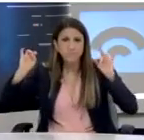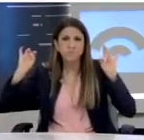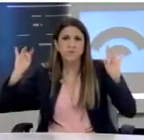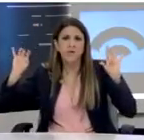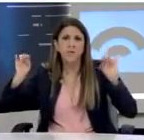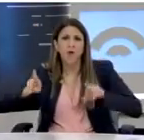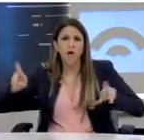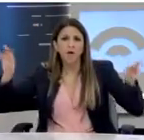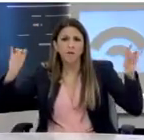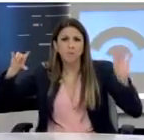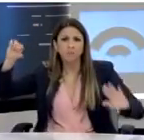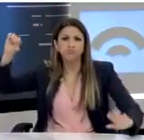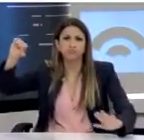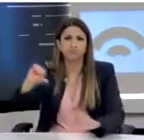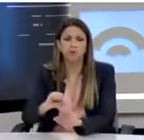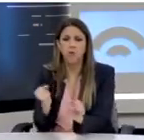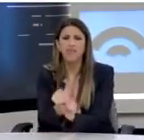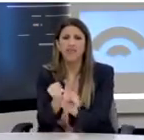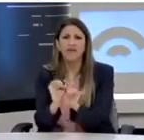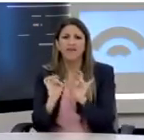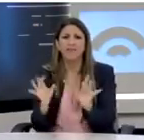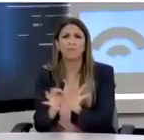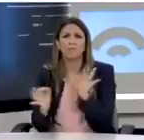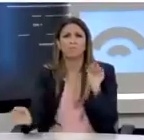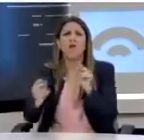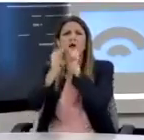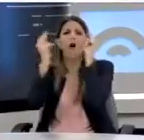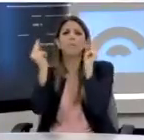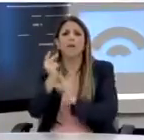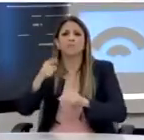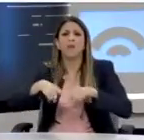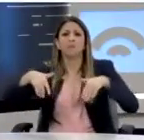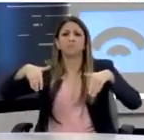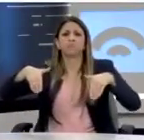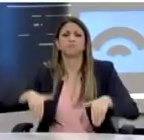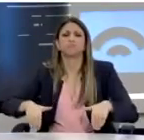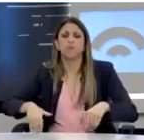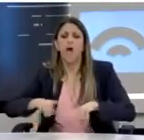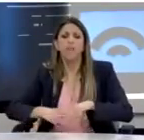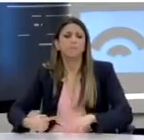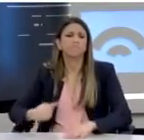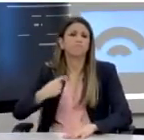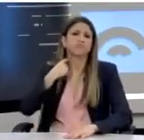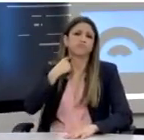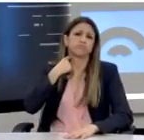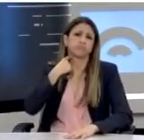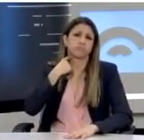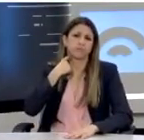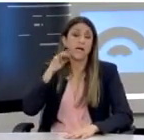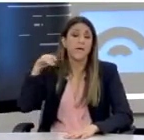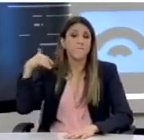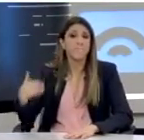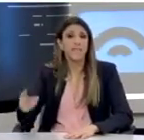πλευρά. Και εν τέλει την αναγνώριση των γειτόνων μας με τη συνταγματική τους